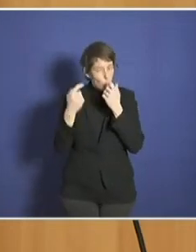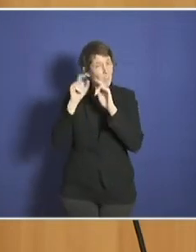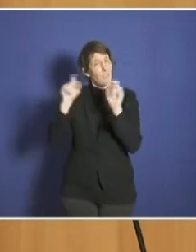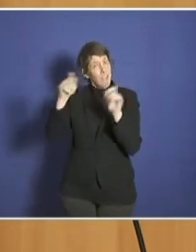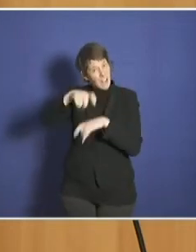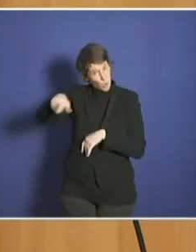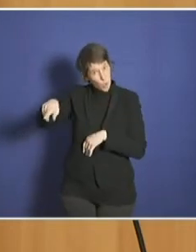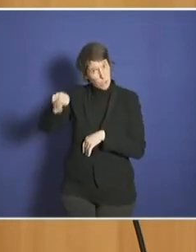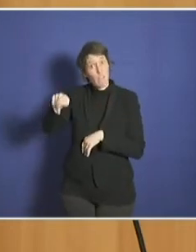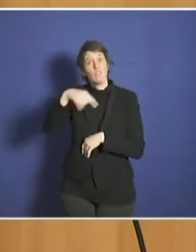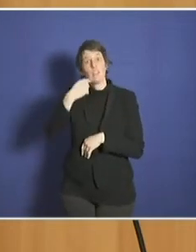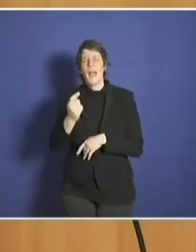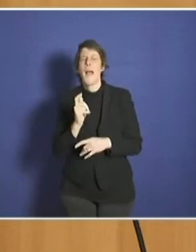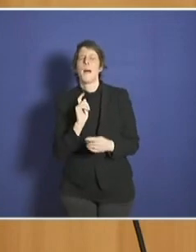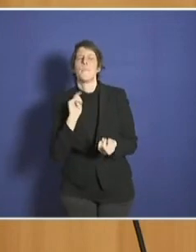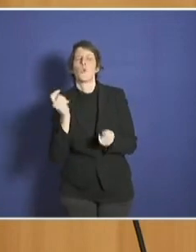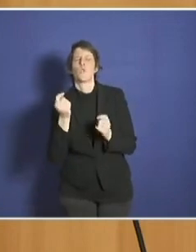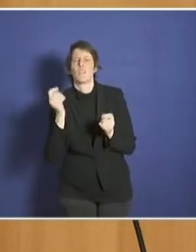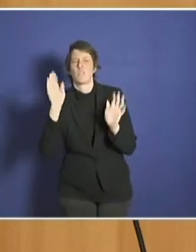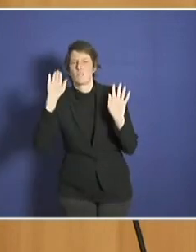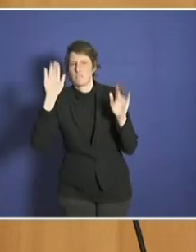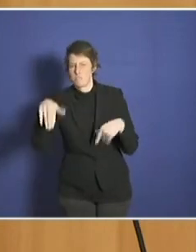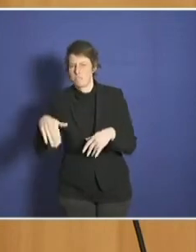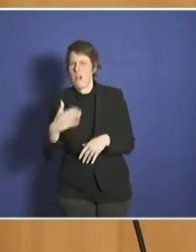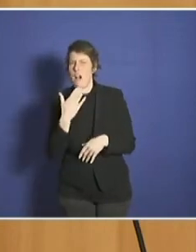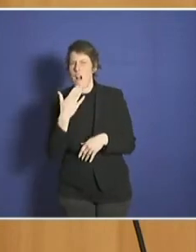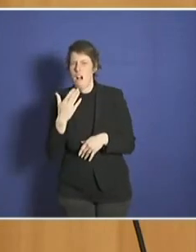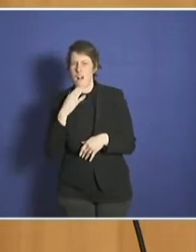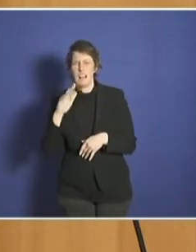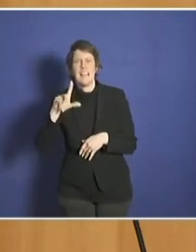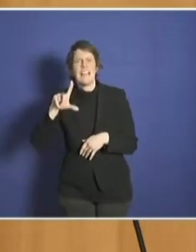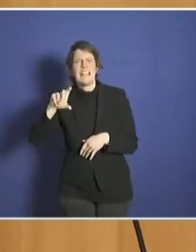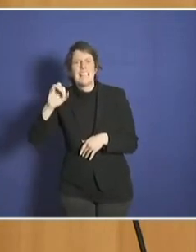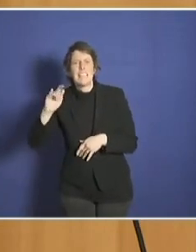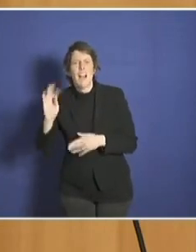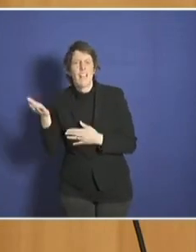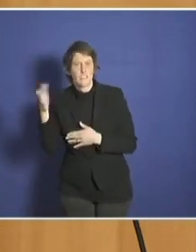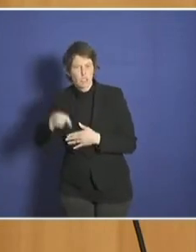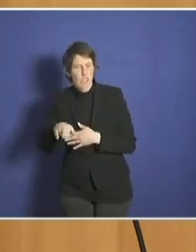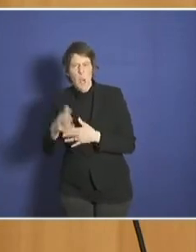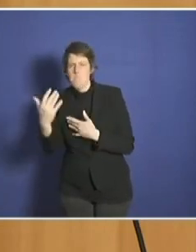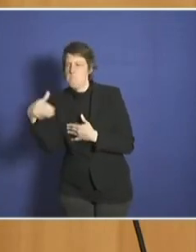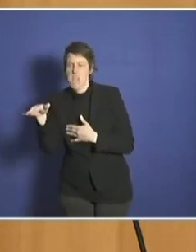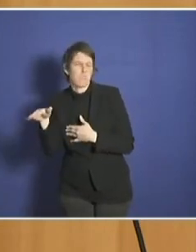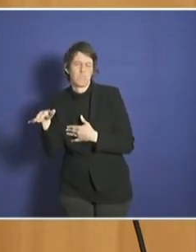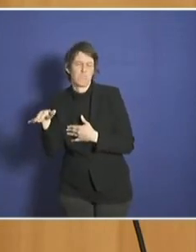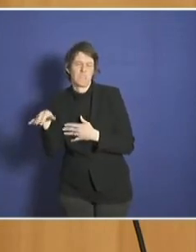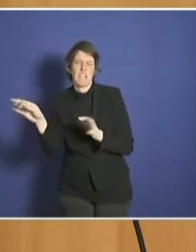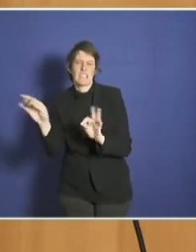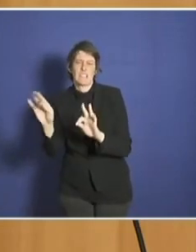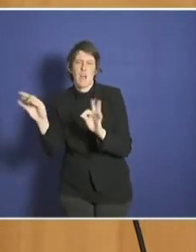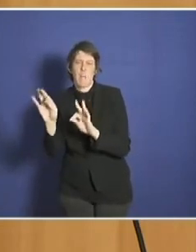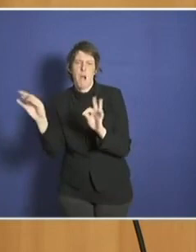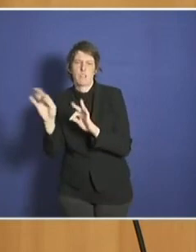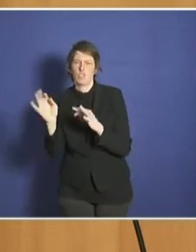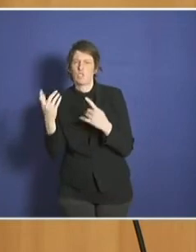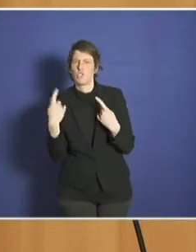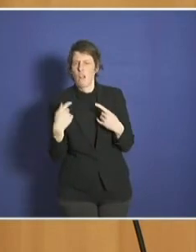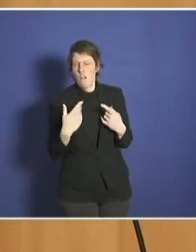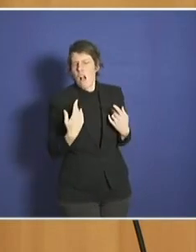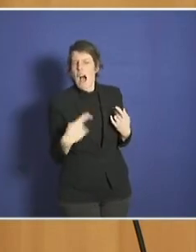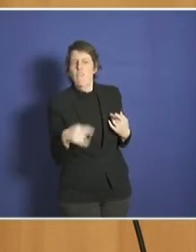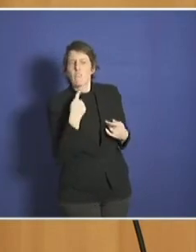beraten, die sagen, dass die Mutationen im Hinblick auf letale Ausgänge nicht so dramatisch sind, wie das andere darstellen?